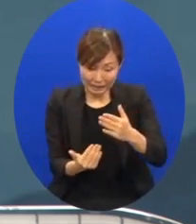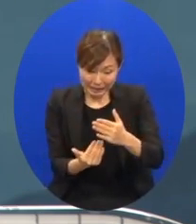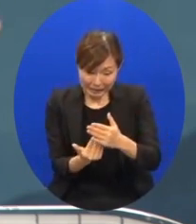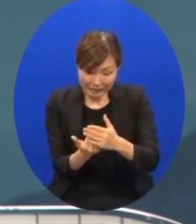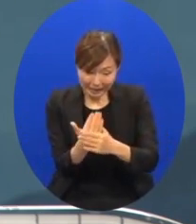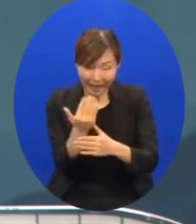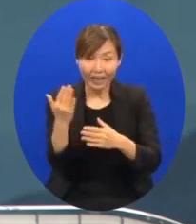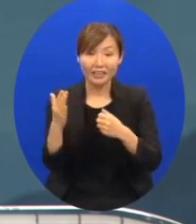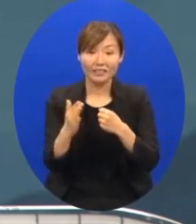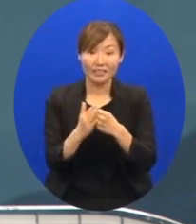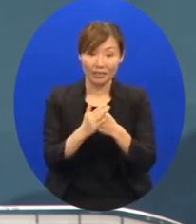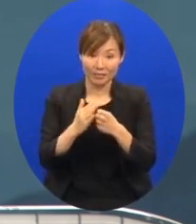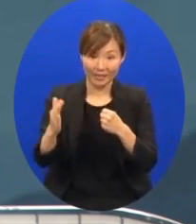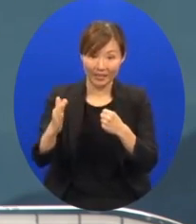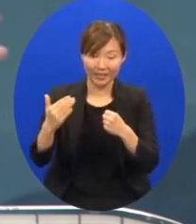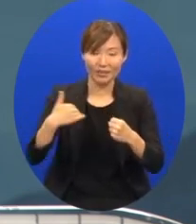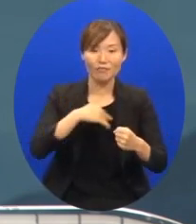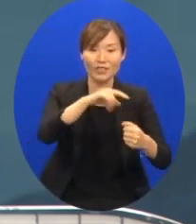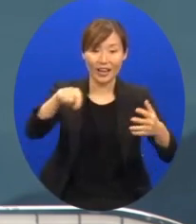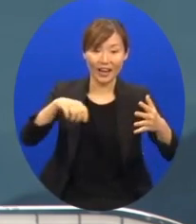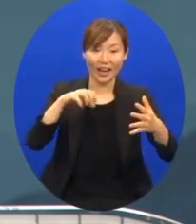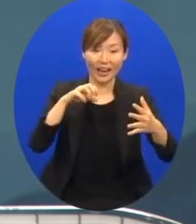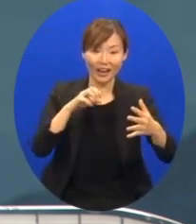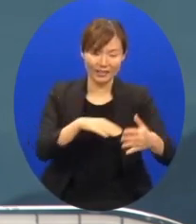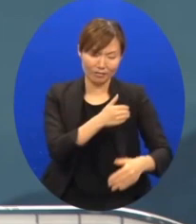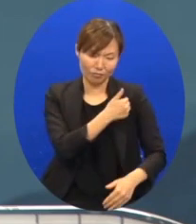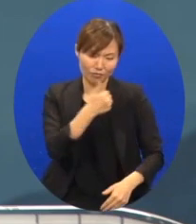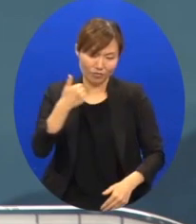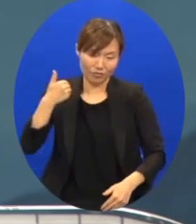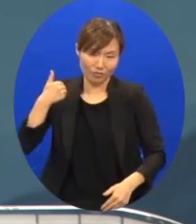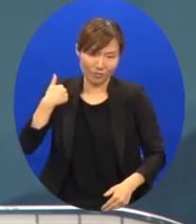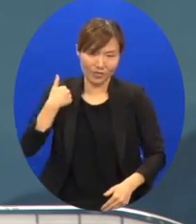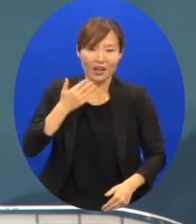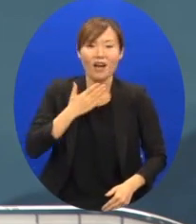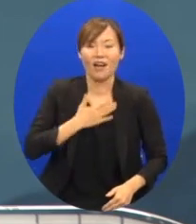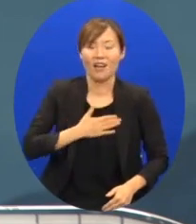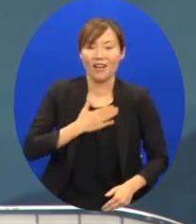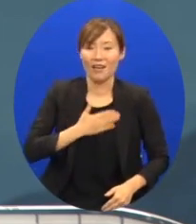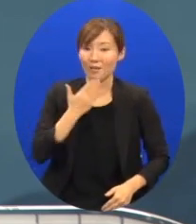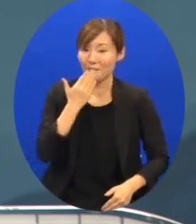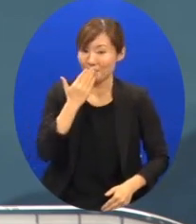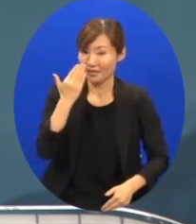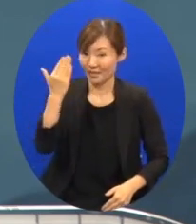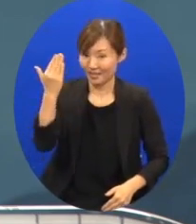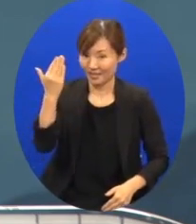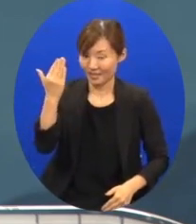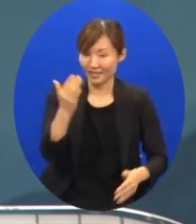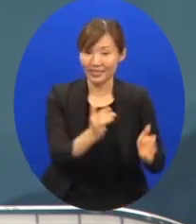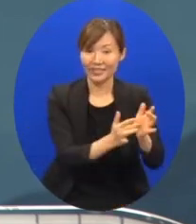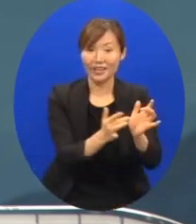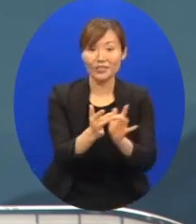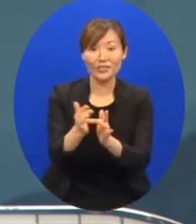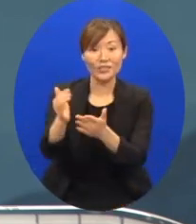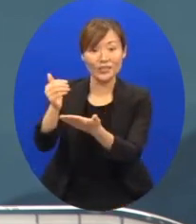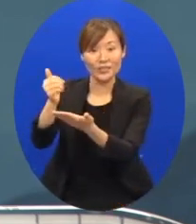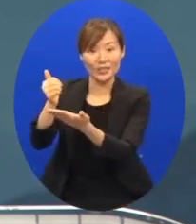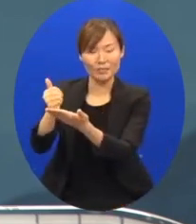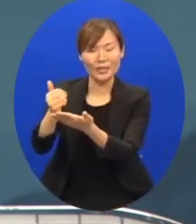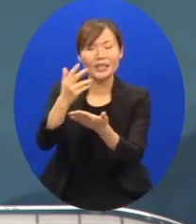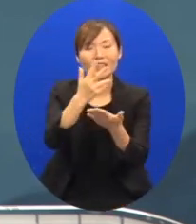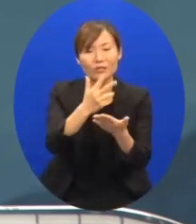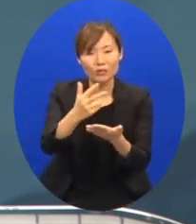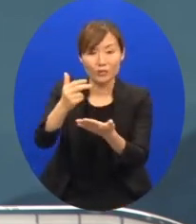모두가 다 그것을 충분히 알 수 있습니다 예수님이 주님이